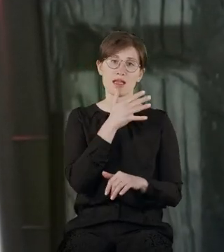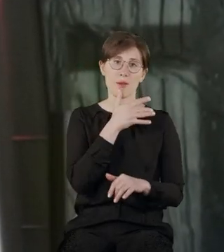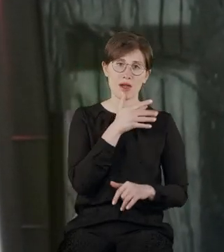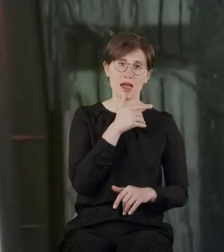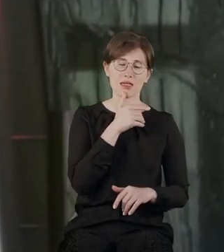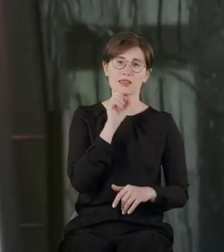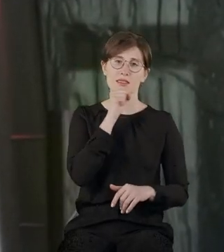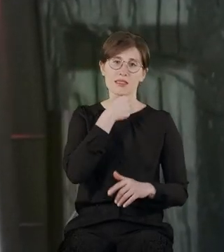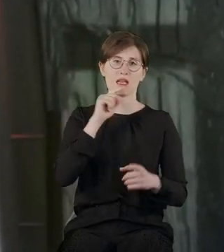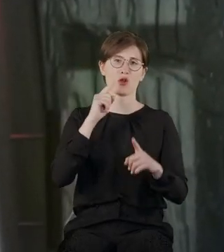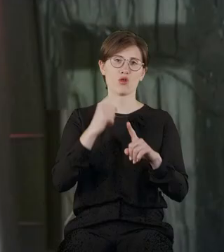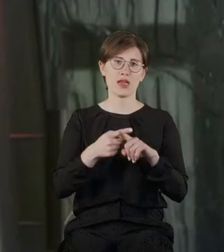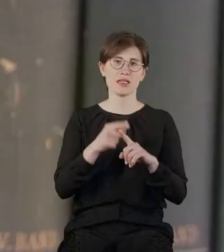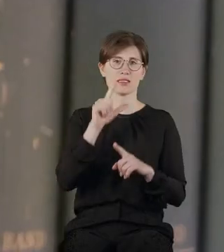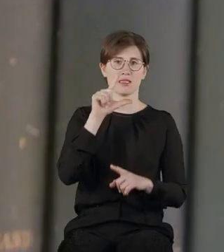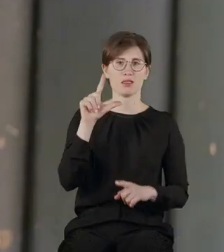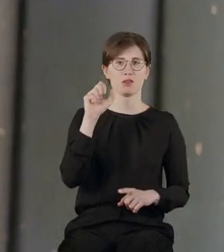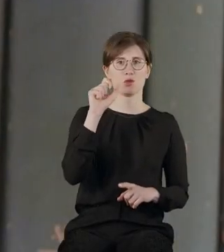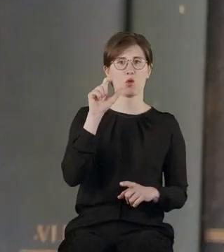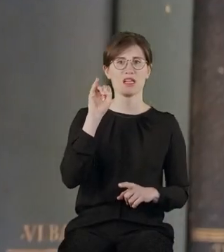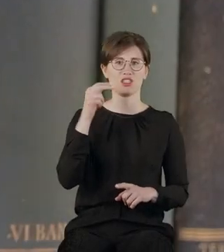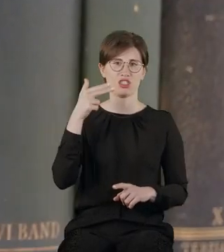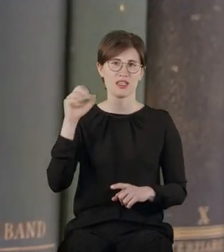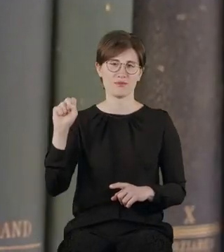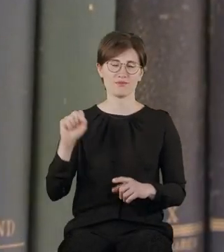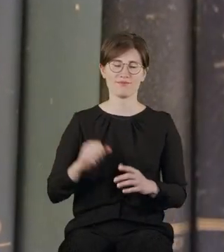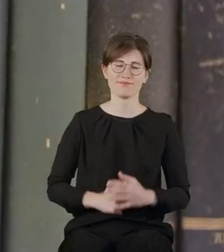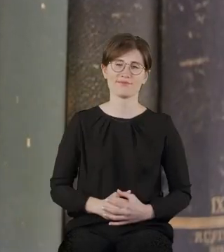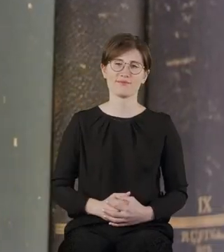hebrajski, starogrecki czy łacina.